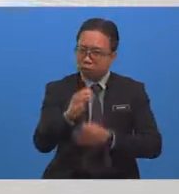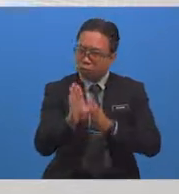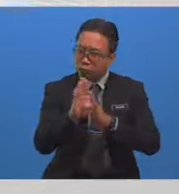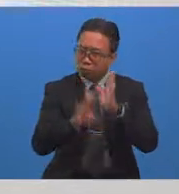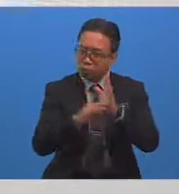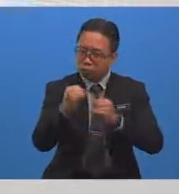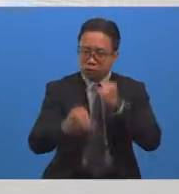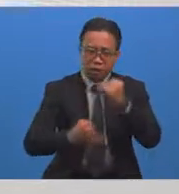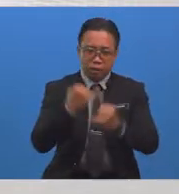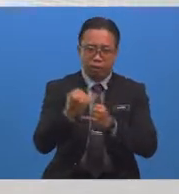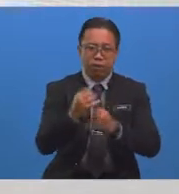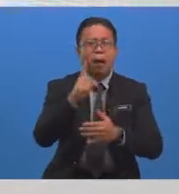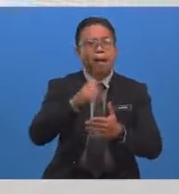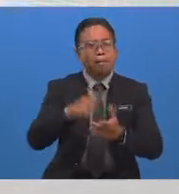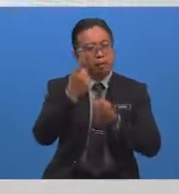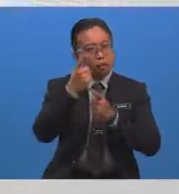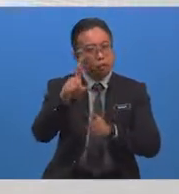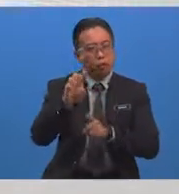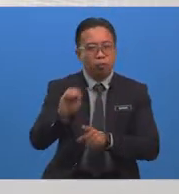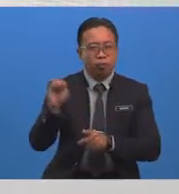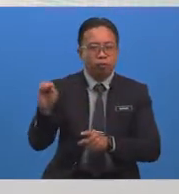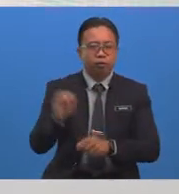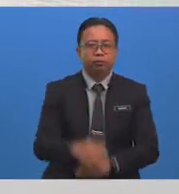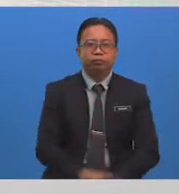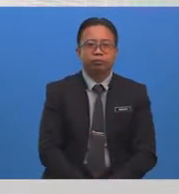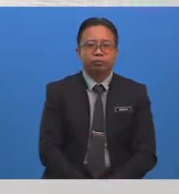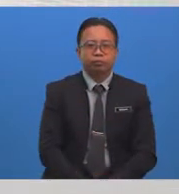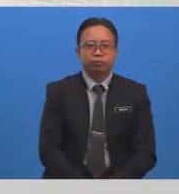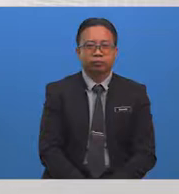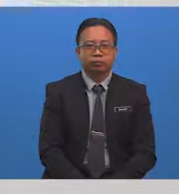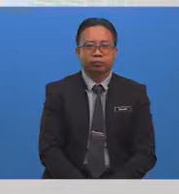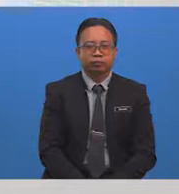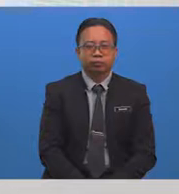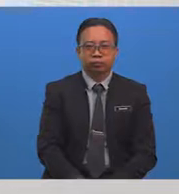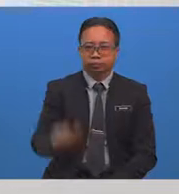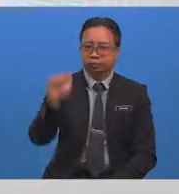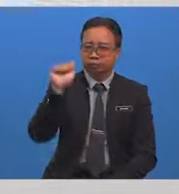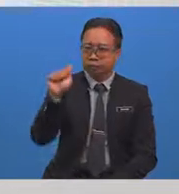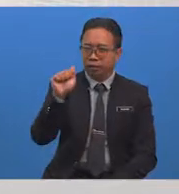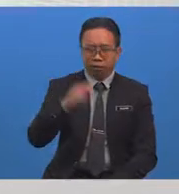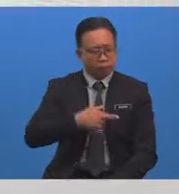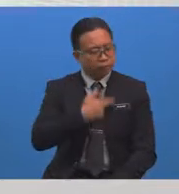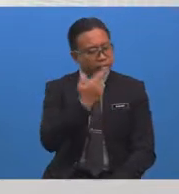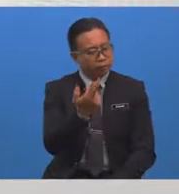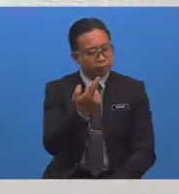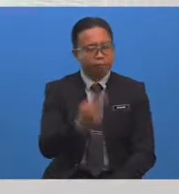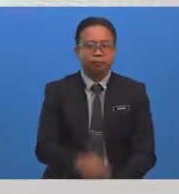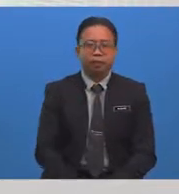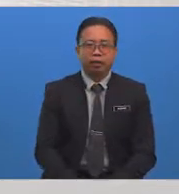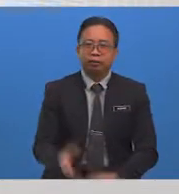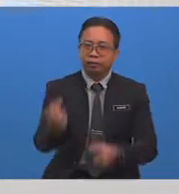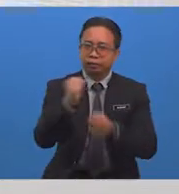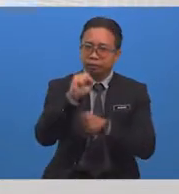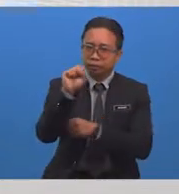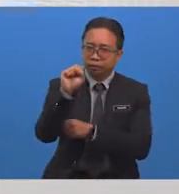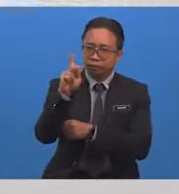Apakah jawaban mudik jawabannya Ih rugi dapat